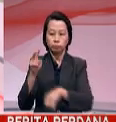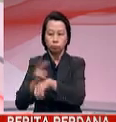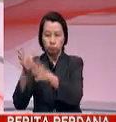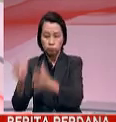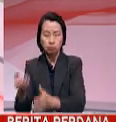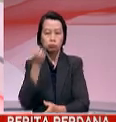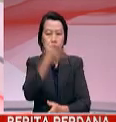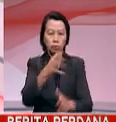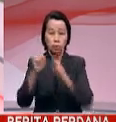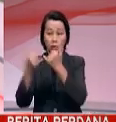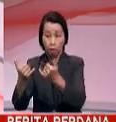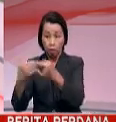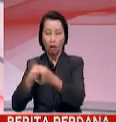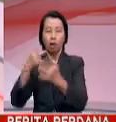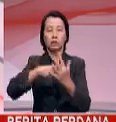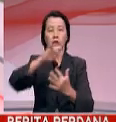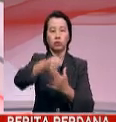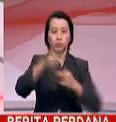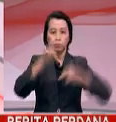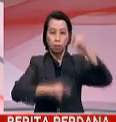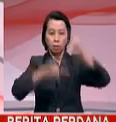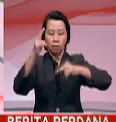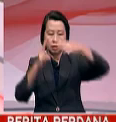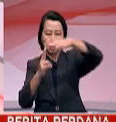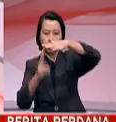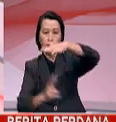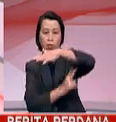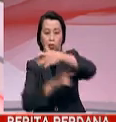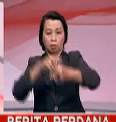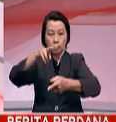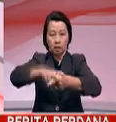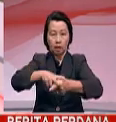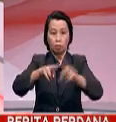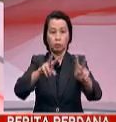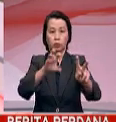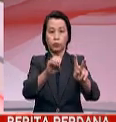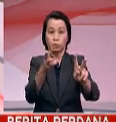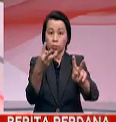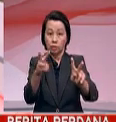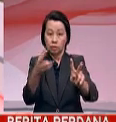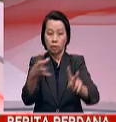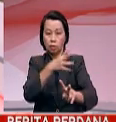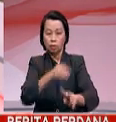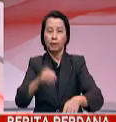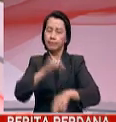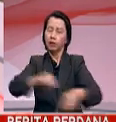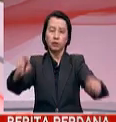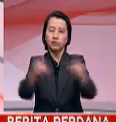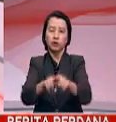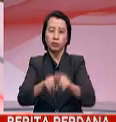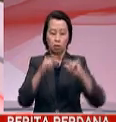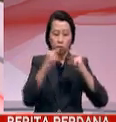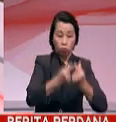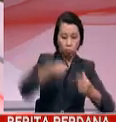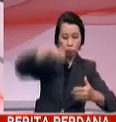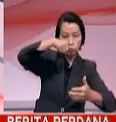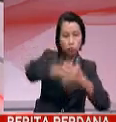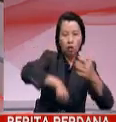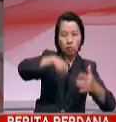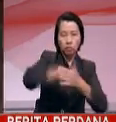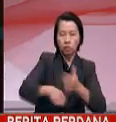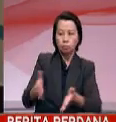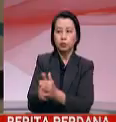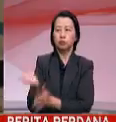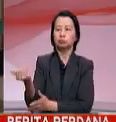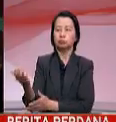memberitahu syarikatnya mempunyai projek pembinaan jambatan di Kelang pada 2016 dan pada masa sama kumpulan Samsung